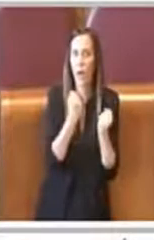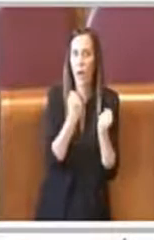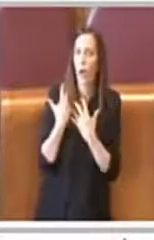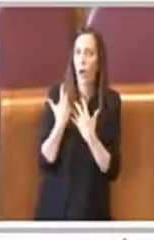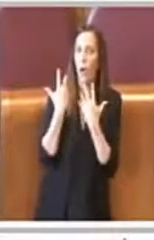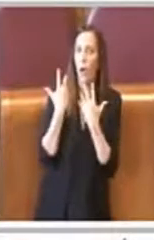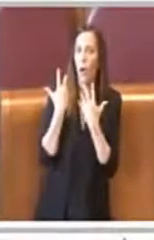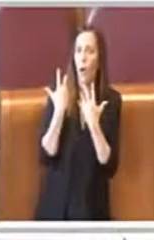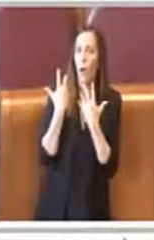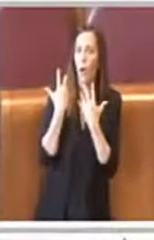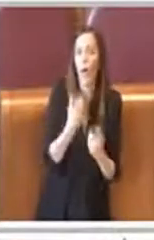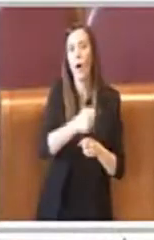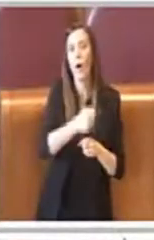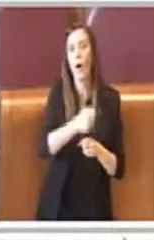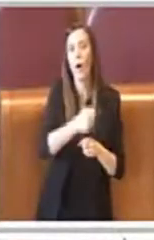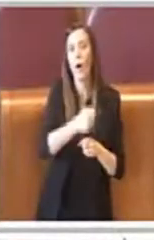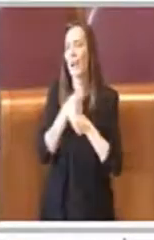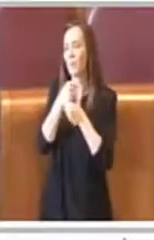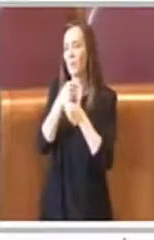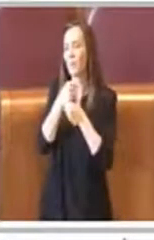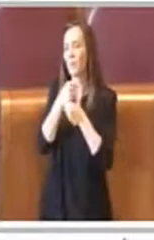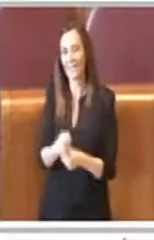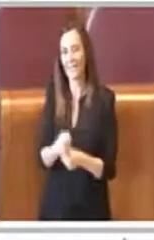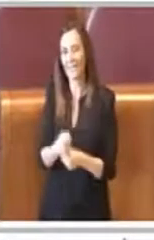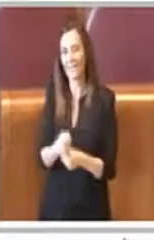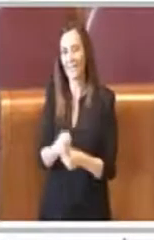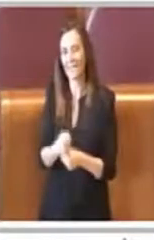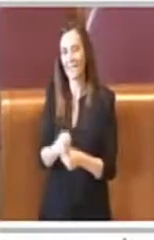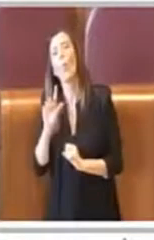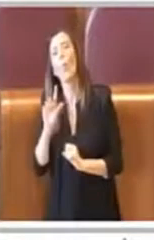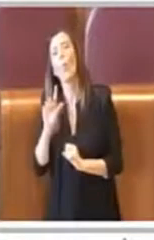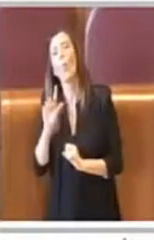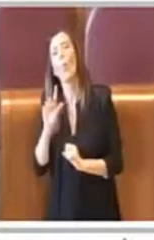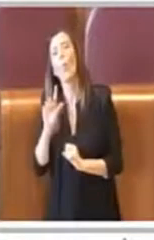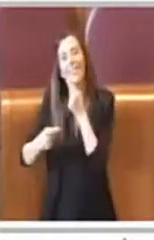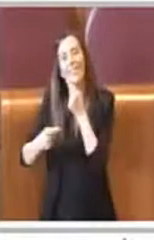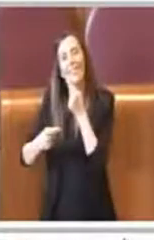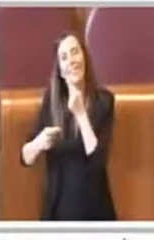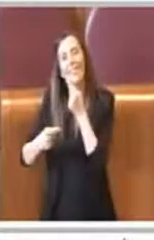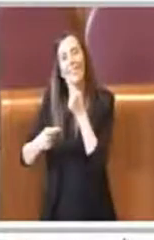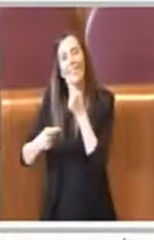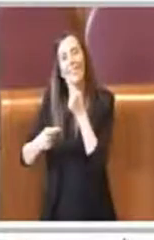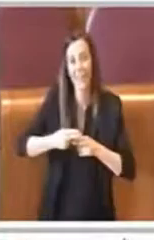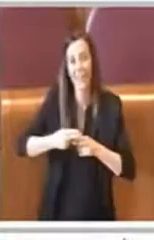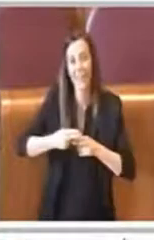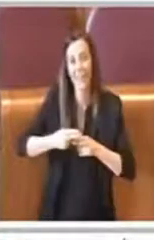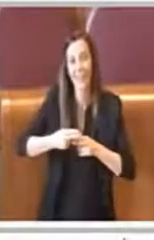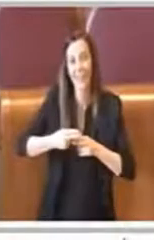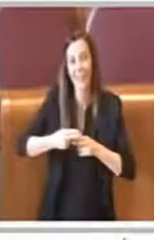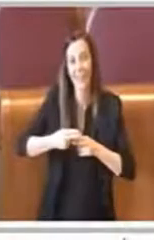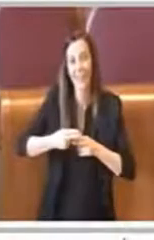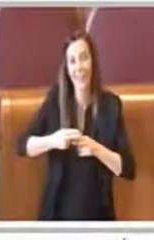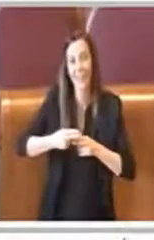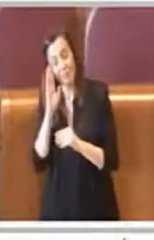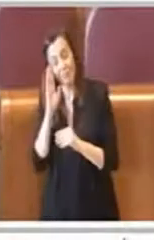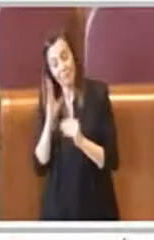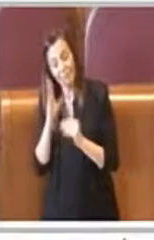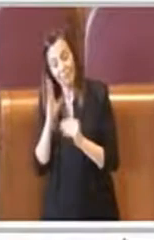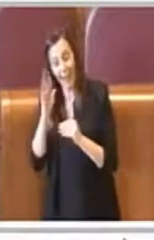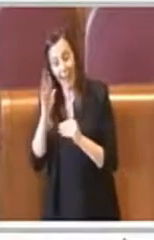rappresentano anche parte della nostra cultura e tradizione. Ecco, distinguiamo tra attività sane, attività di